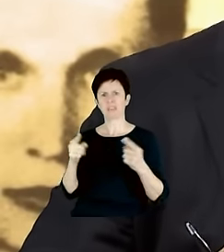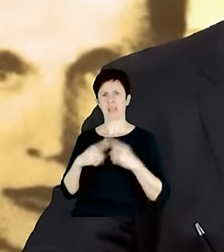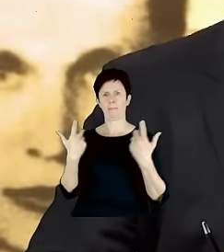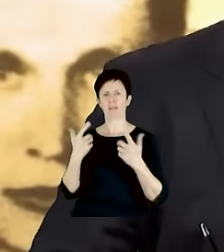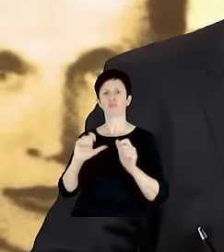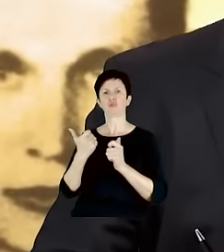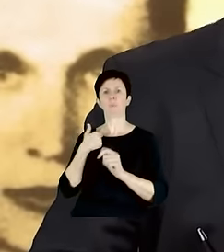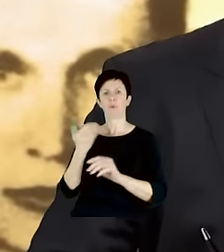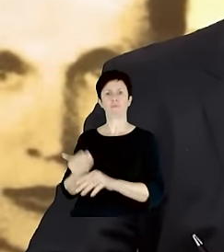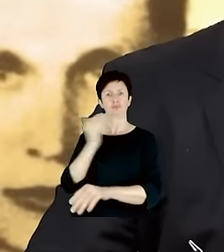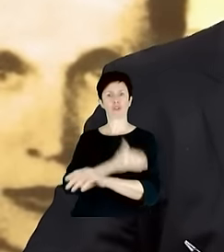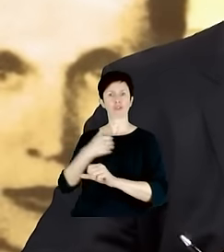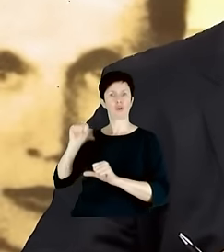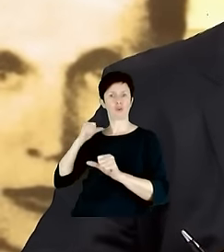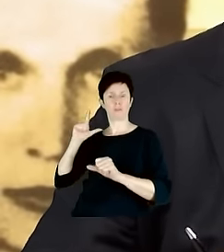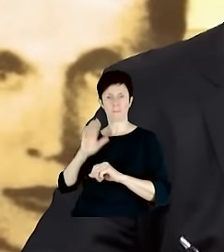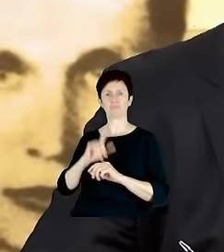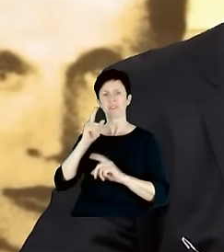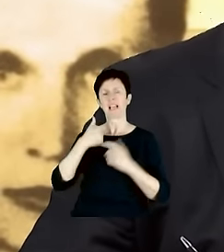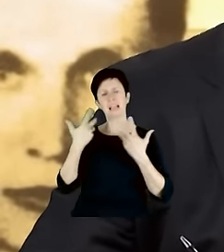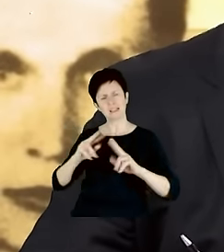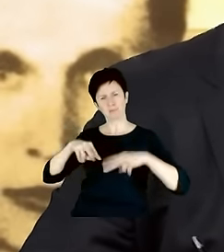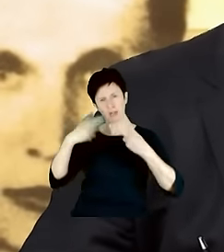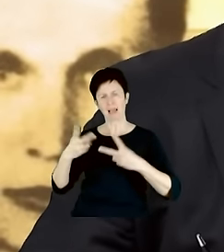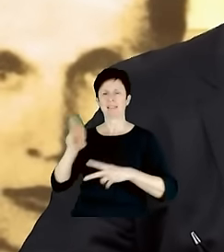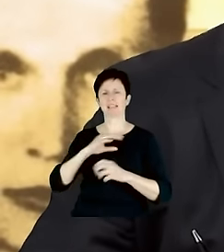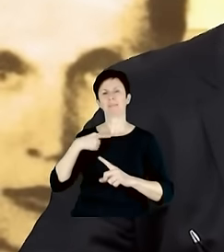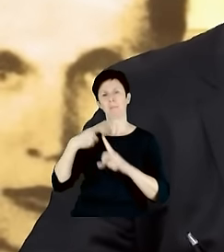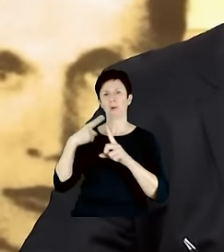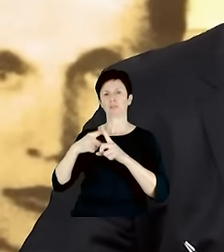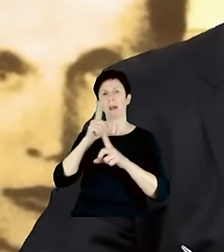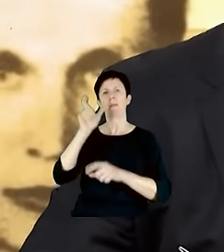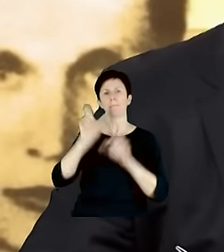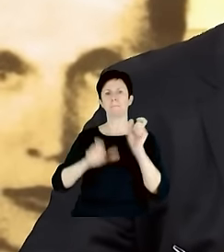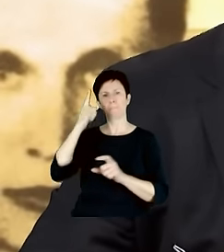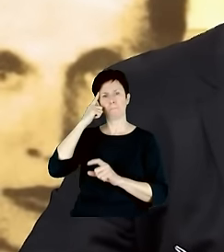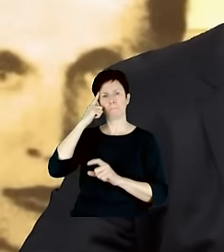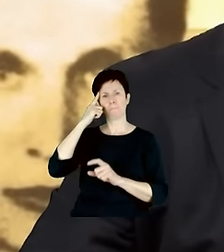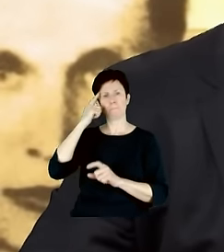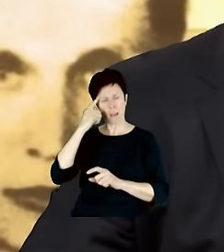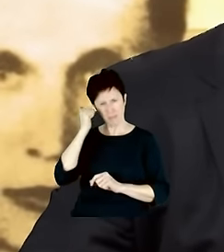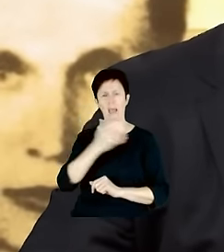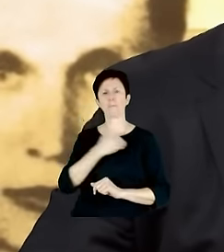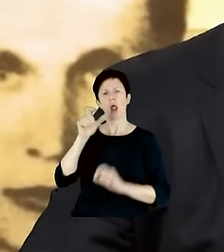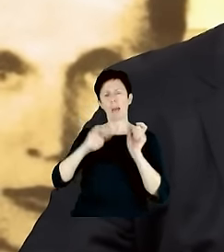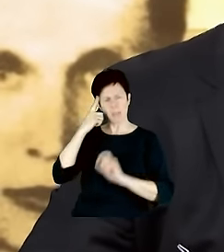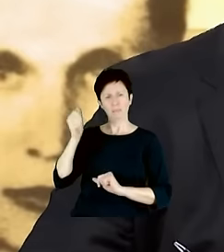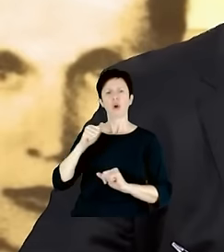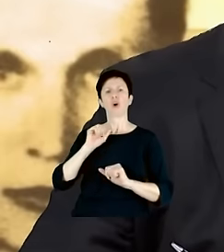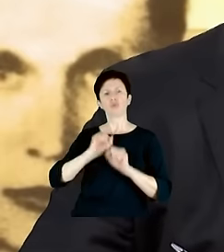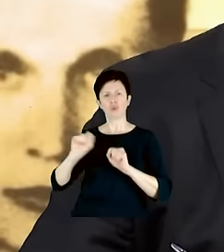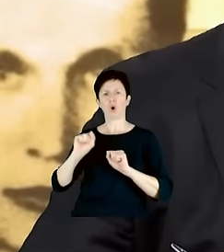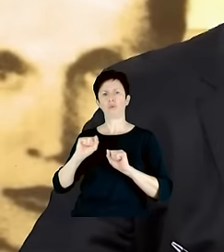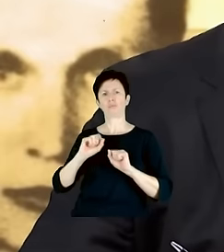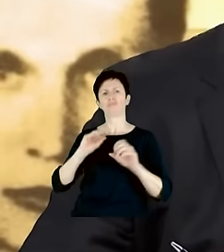chcę państwu przekazać ten entuzjazm i panu redaktorowi, że Polacy pamiętają, obchodzą i są na wszystkich wydarzeniach Instytutu Pamięci Narodowej, i tym